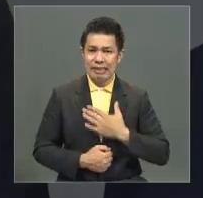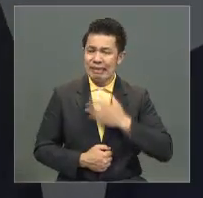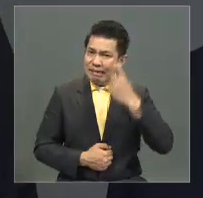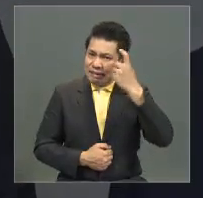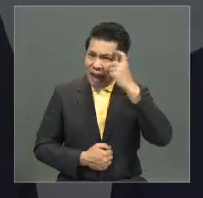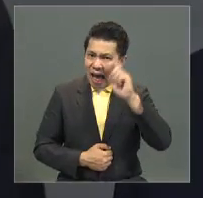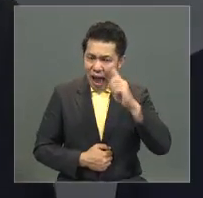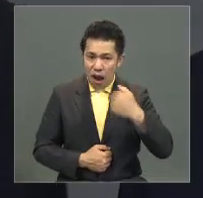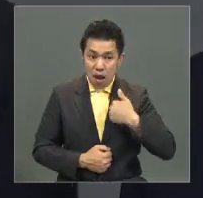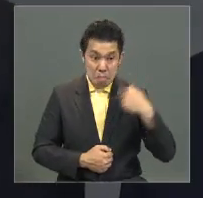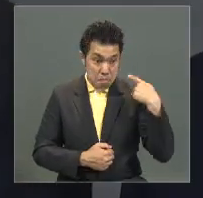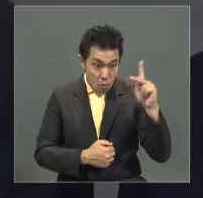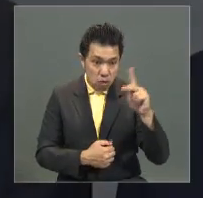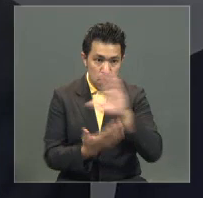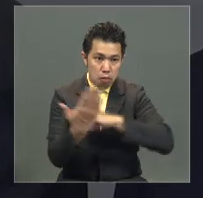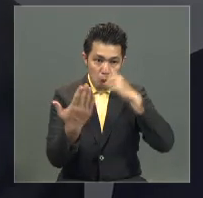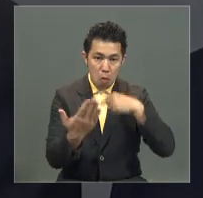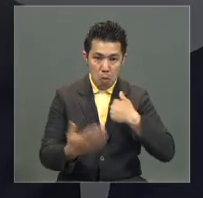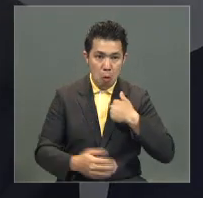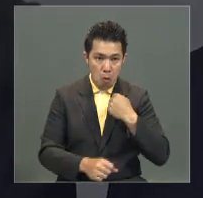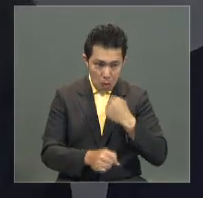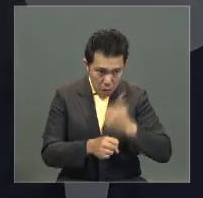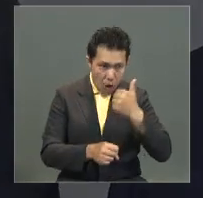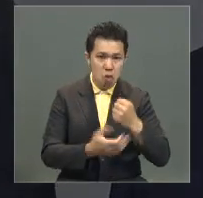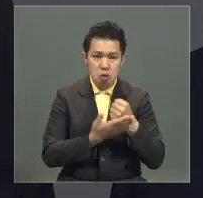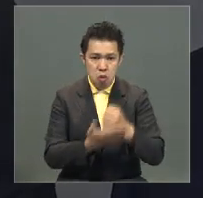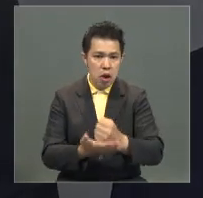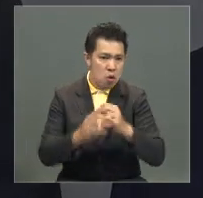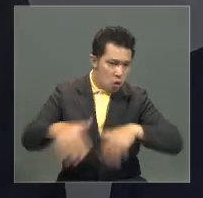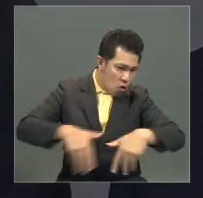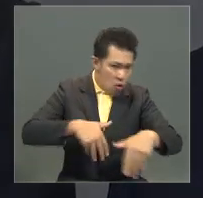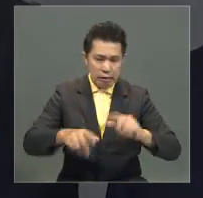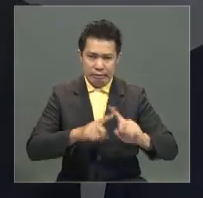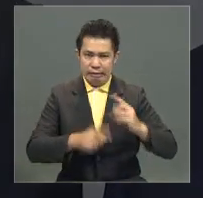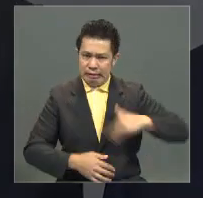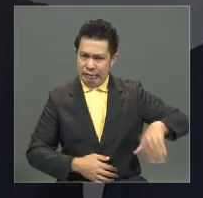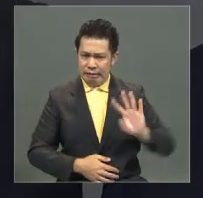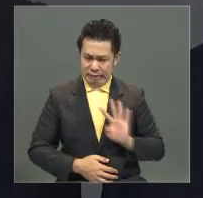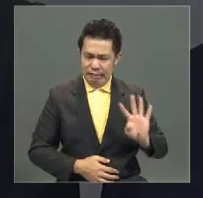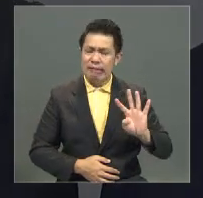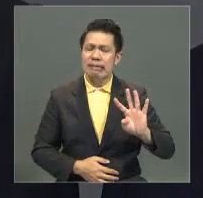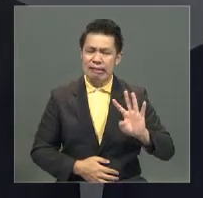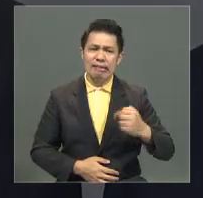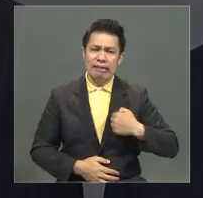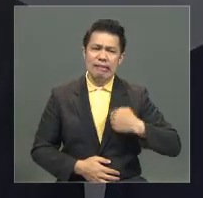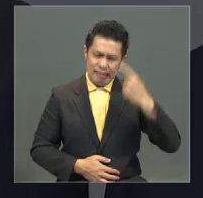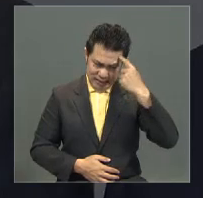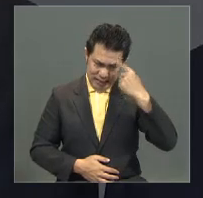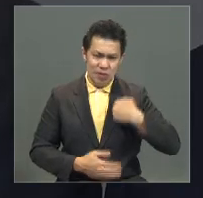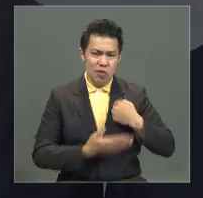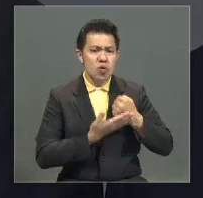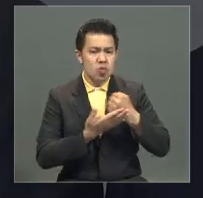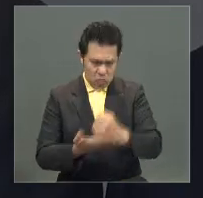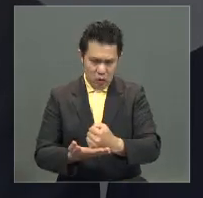อะไรที่จะเป็นประโยชน์ต่อบ้านเมืองเป็นประโยชน์ต่อสังคมเนี่ยพวกเราก็สามารถที่จะทำ